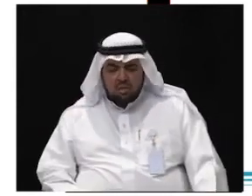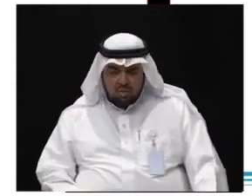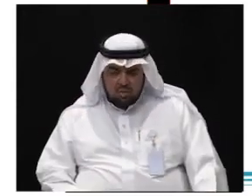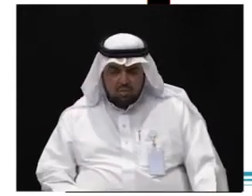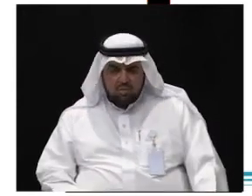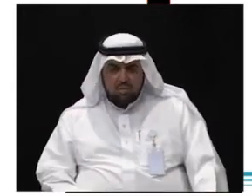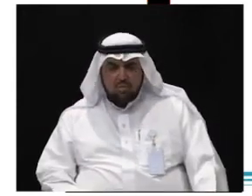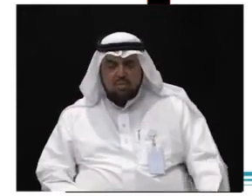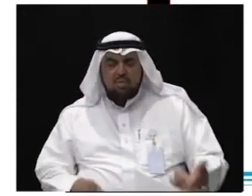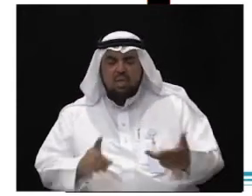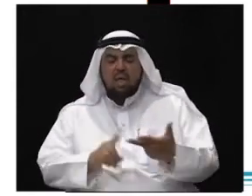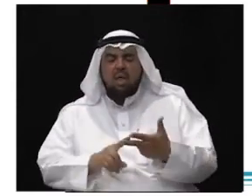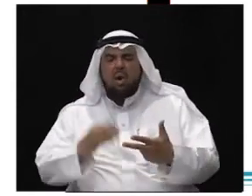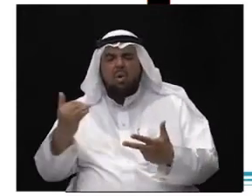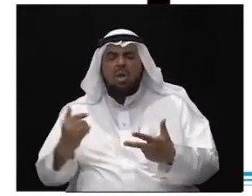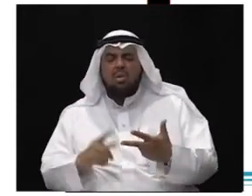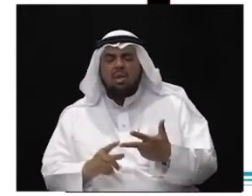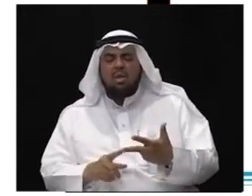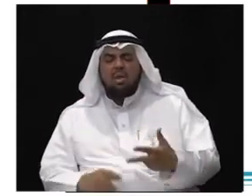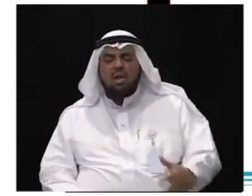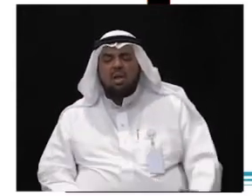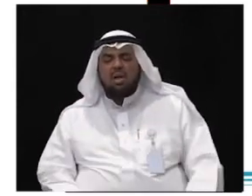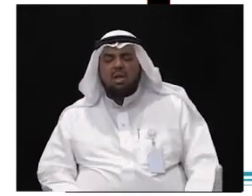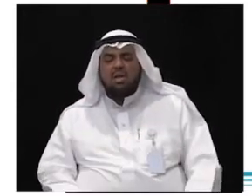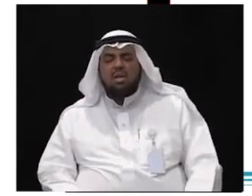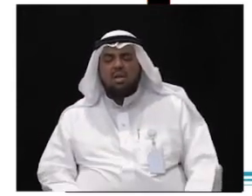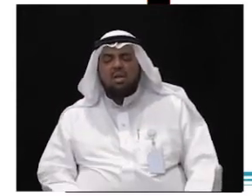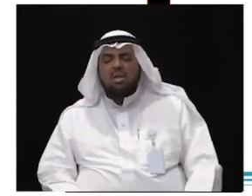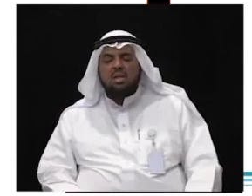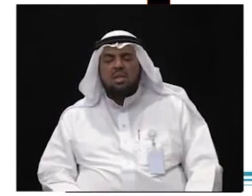نعطي أولوية لمن الآن من العمليات التي تظهر أمامكم؟